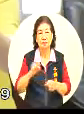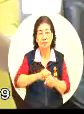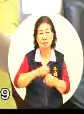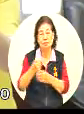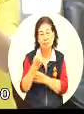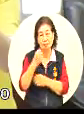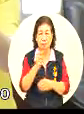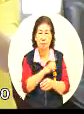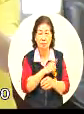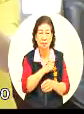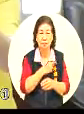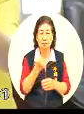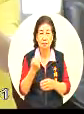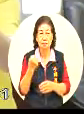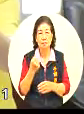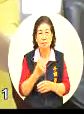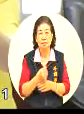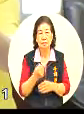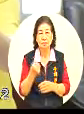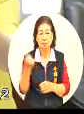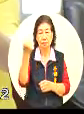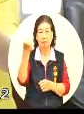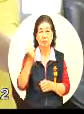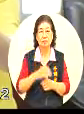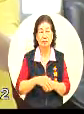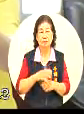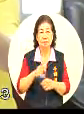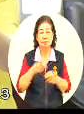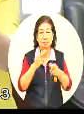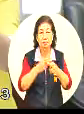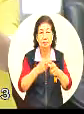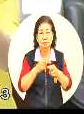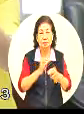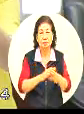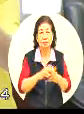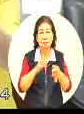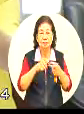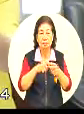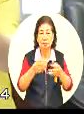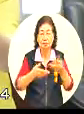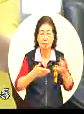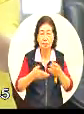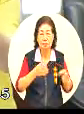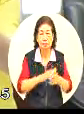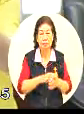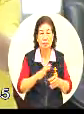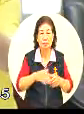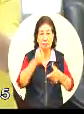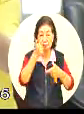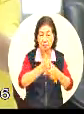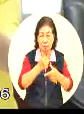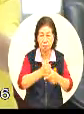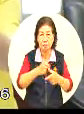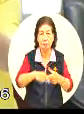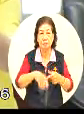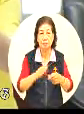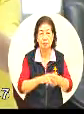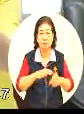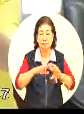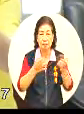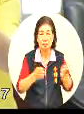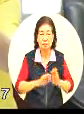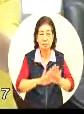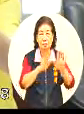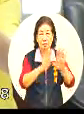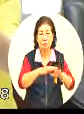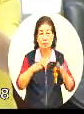利哈、哦，啊，相信我们公务局、咱的建管处还有都发局都了解这件哦，因为本